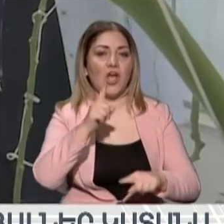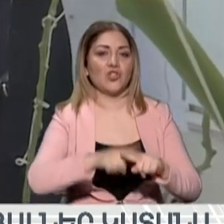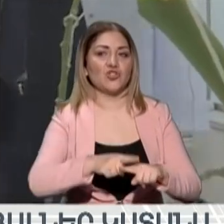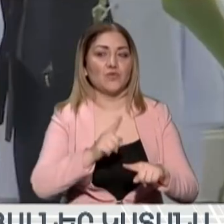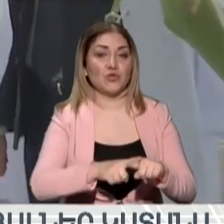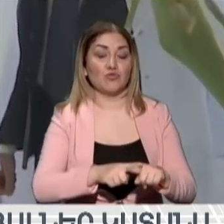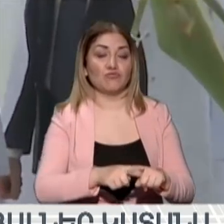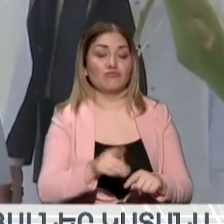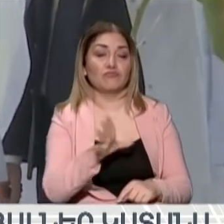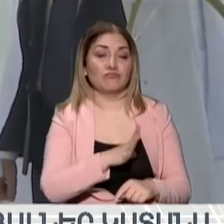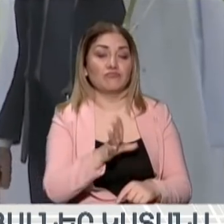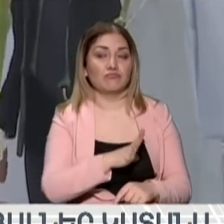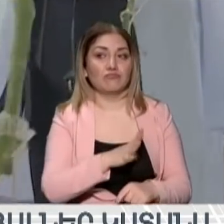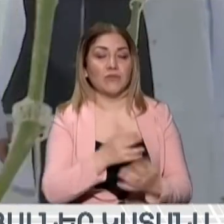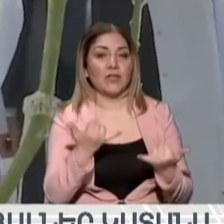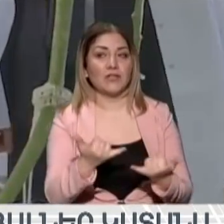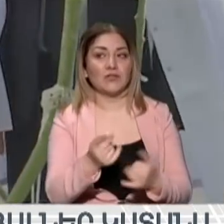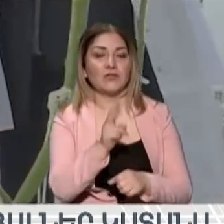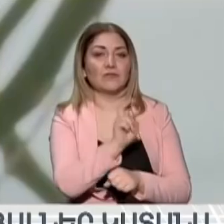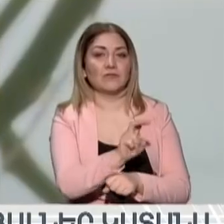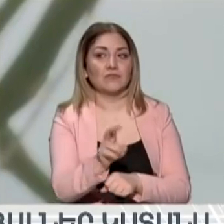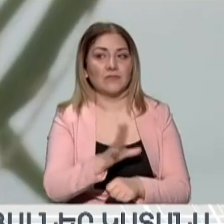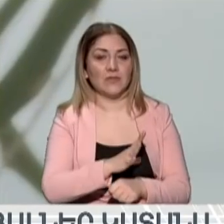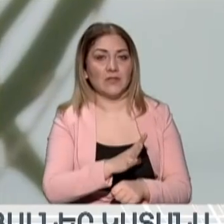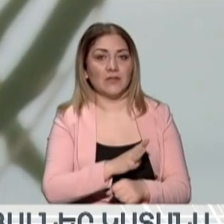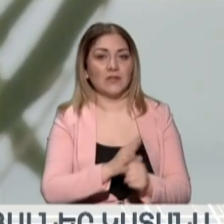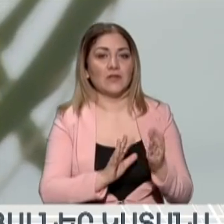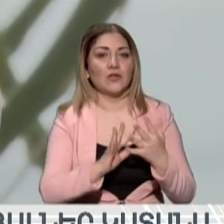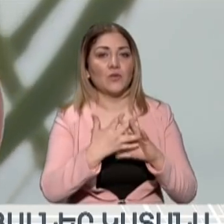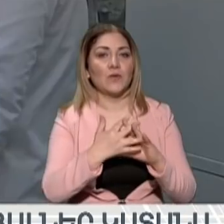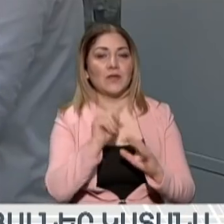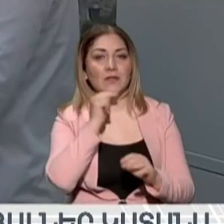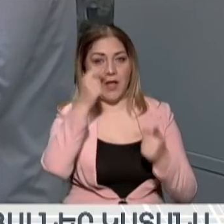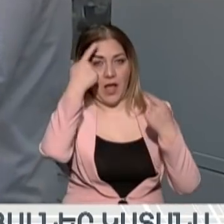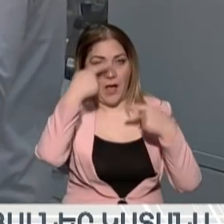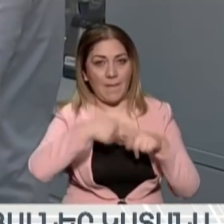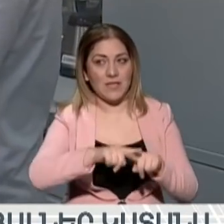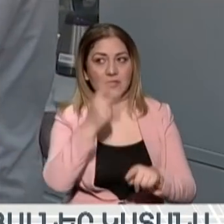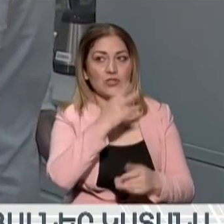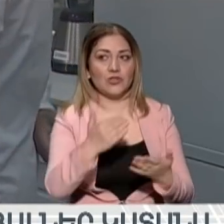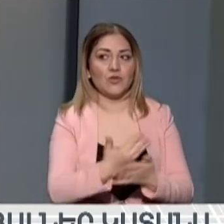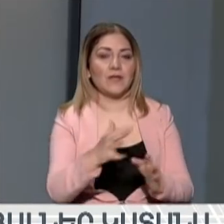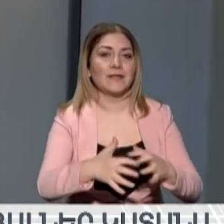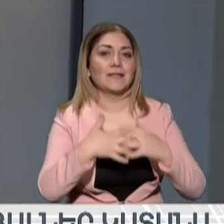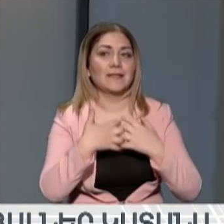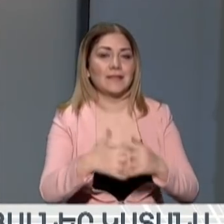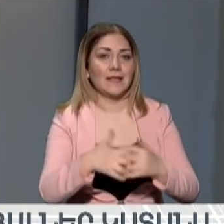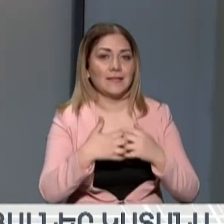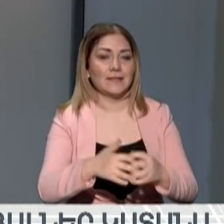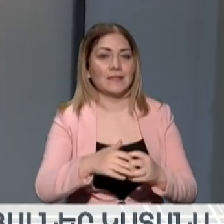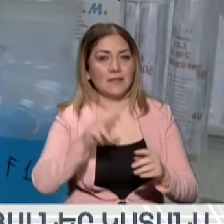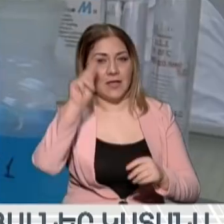հաշվել։ Էկոնոմիկայի նախարարը այսօր շրջայց է կատարել նաեւ Ագրարային համալսարանում, ծանոթացել նոր տեխնիկայով